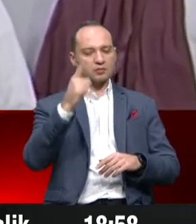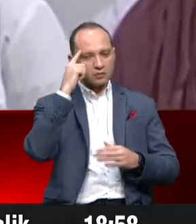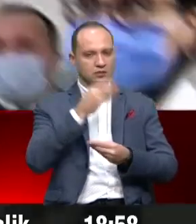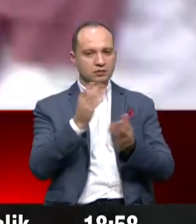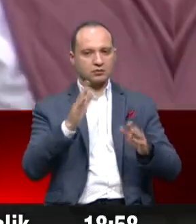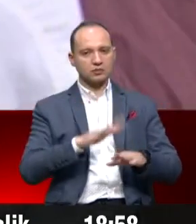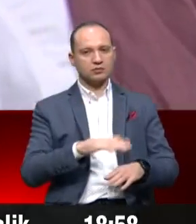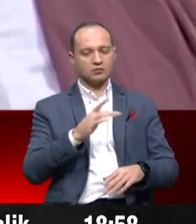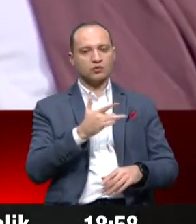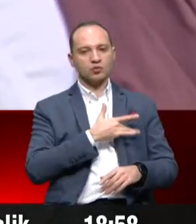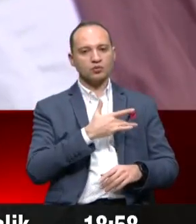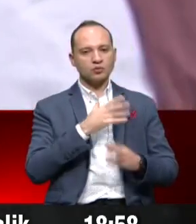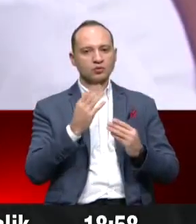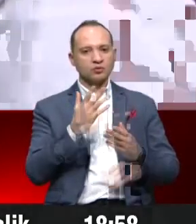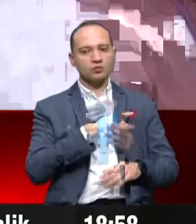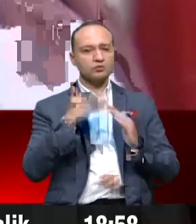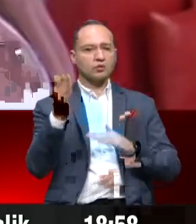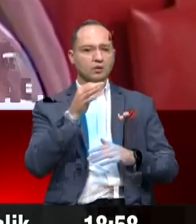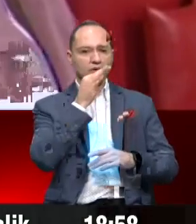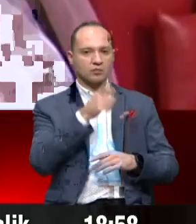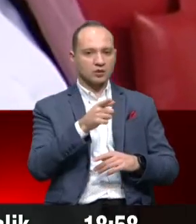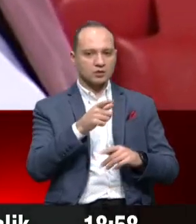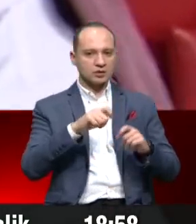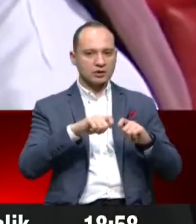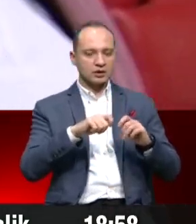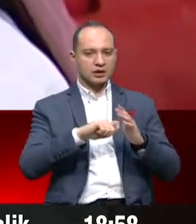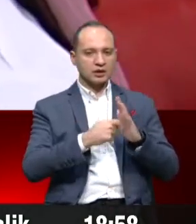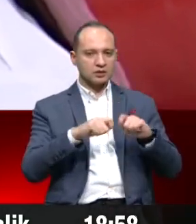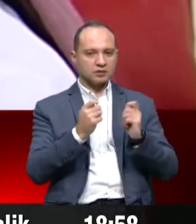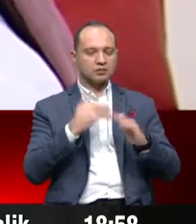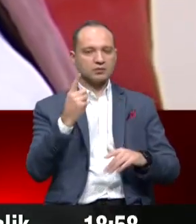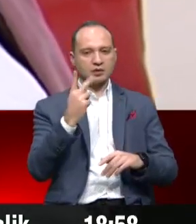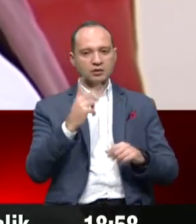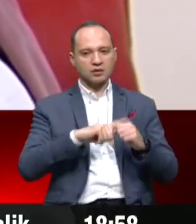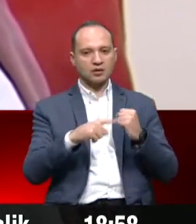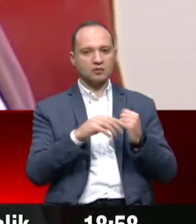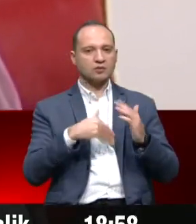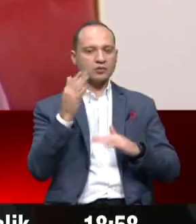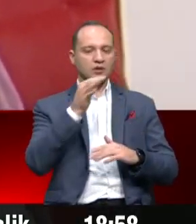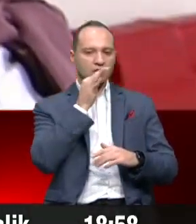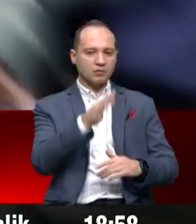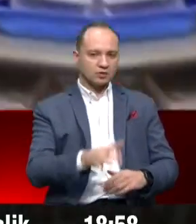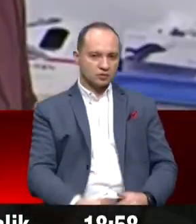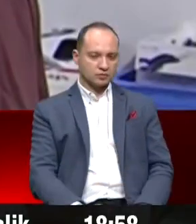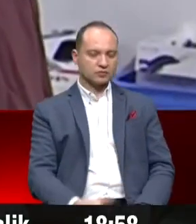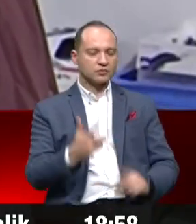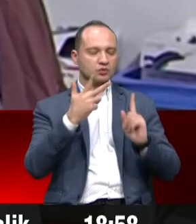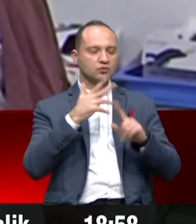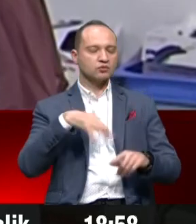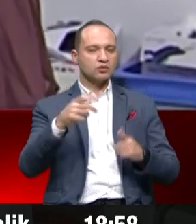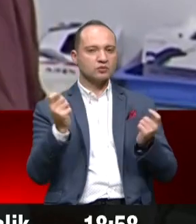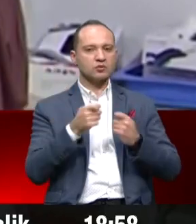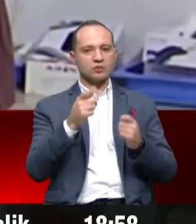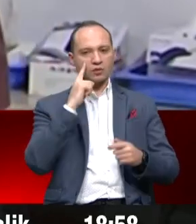bilgilendirme yapılacak gönüllü çok sonra haber verecektim kilit kırıldıktan sonra evet yaklaşık bir iki hafta sonra haber verilecek bozuk